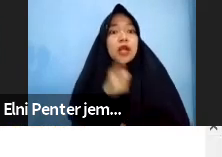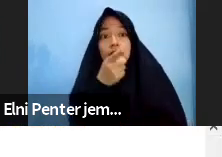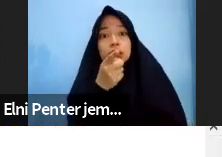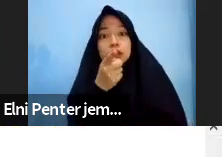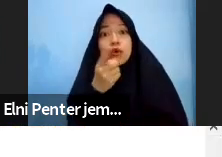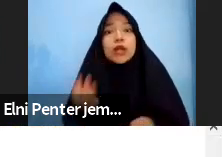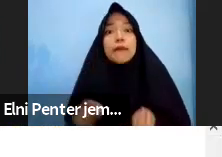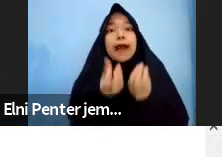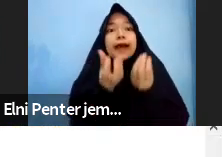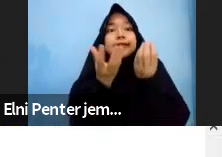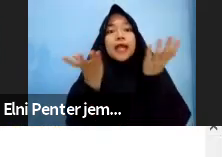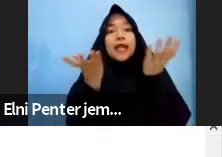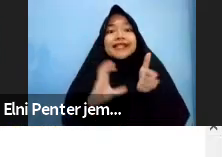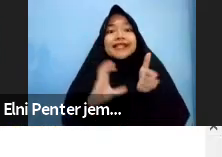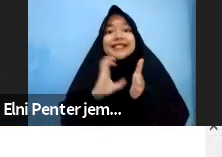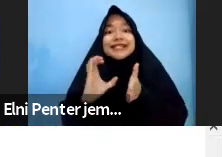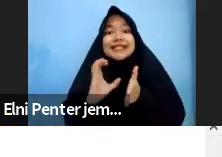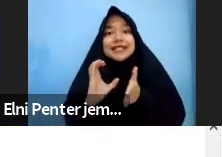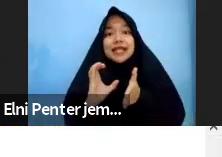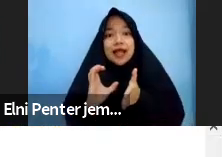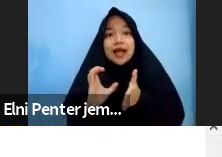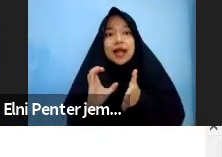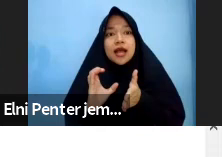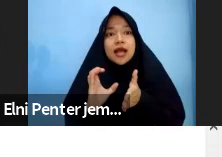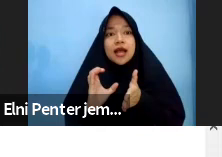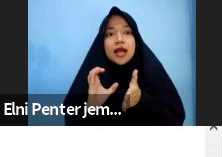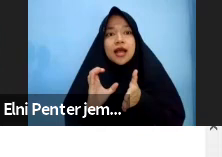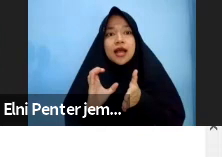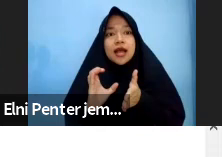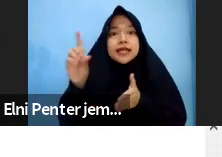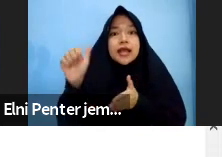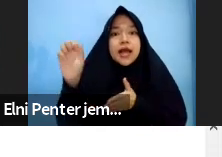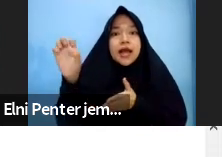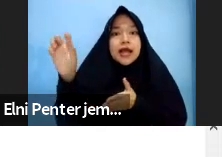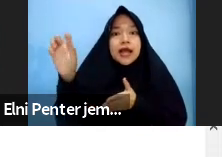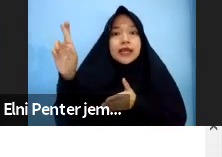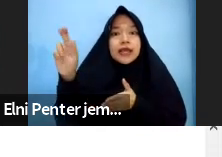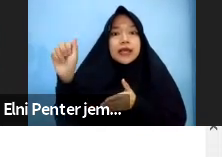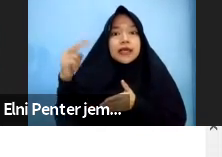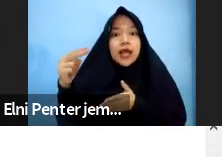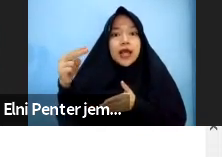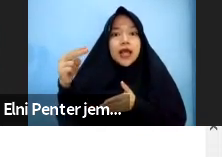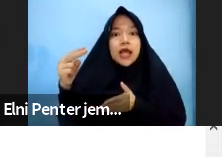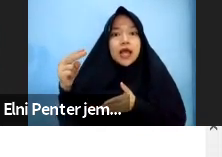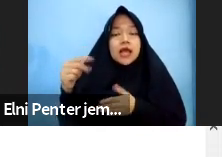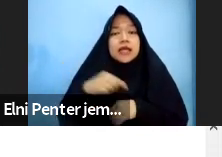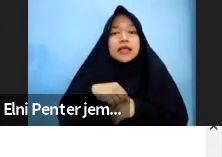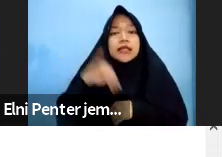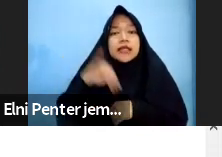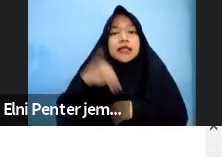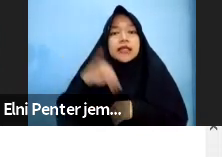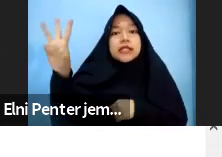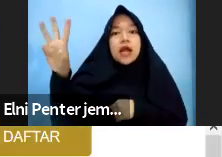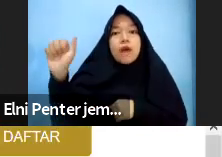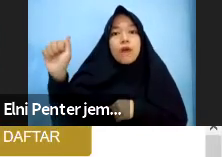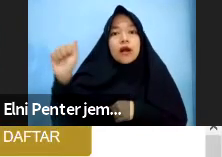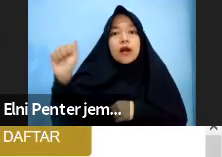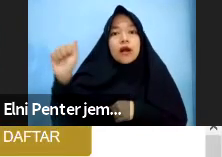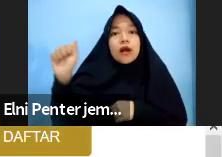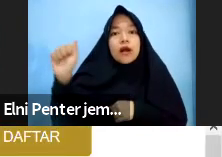banyak sekali nanti Bapak Ibu bisa lihat nah ini kalau yang bahasa Inggris Saya